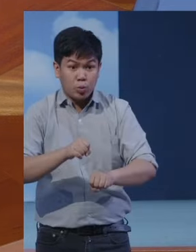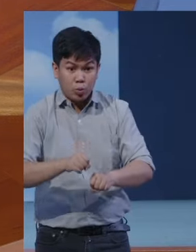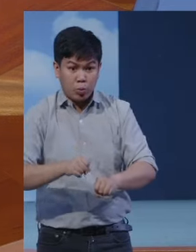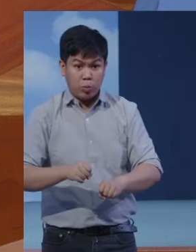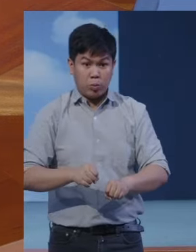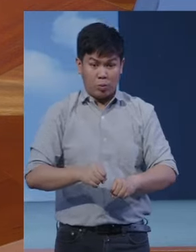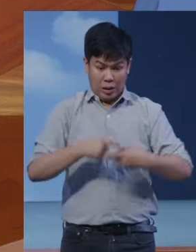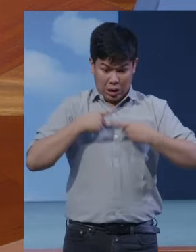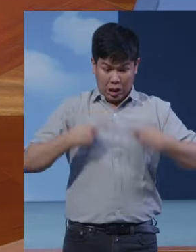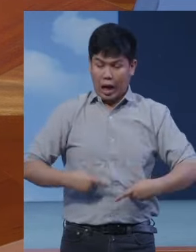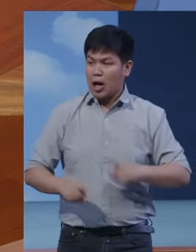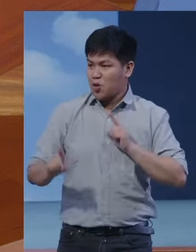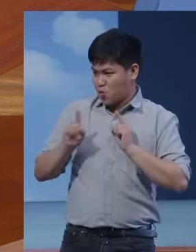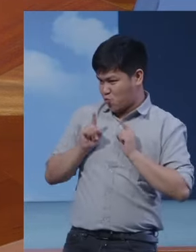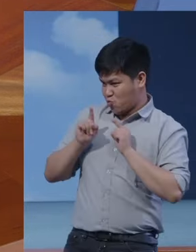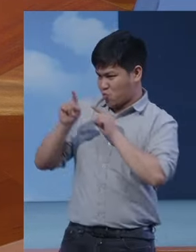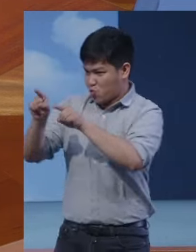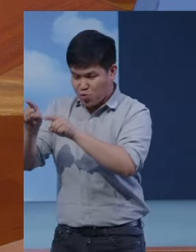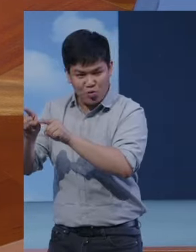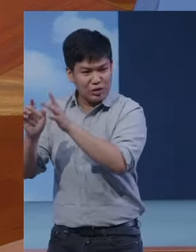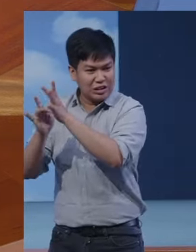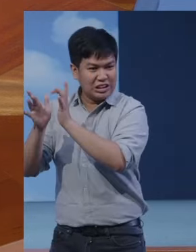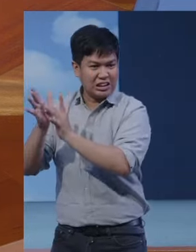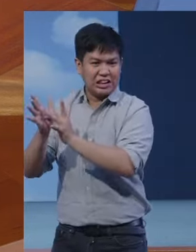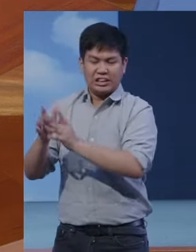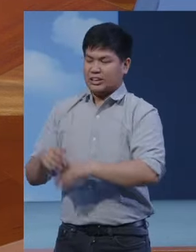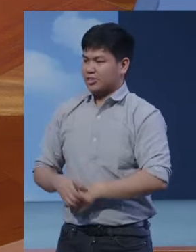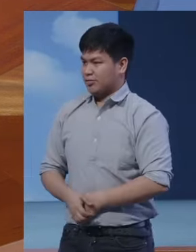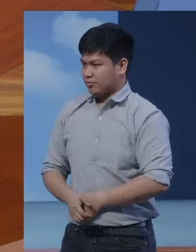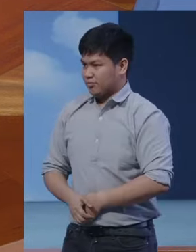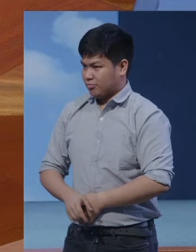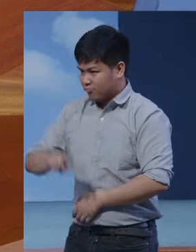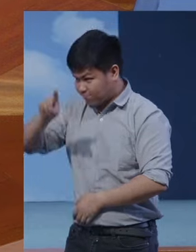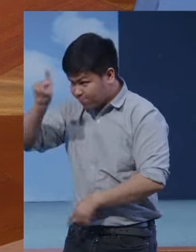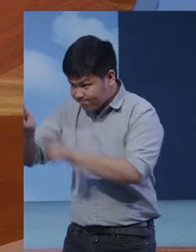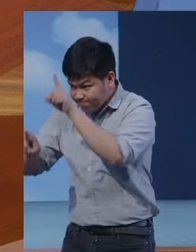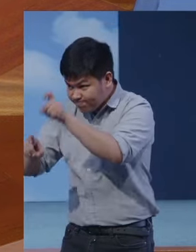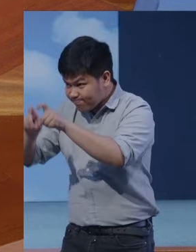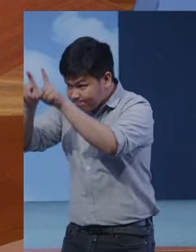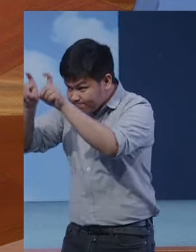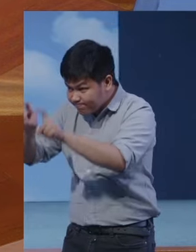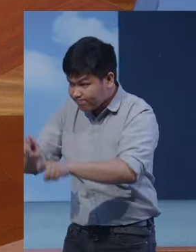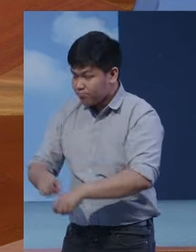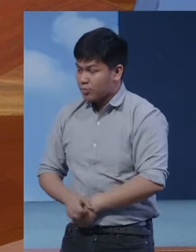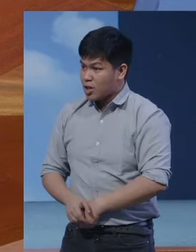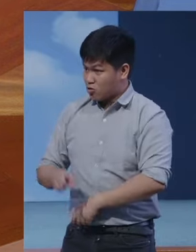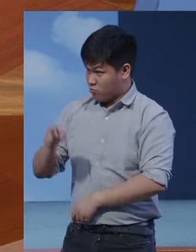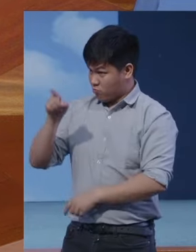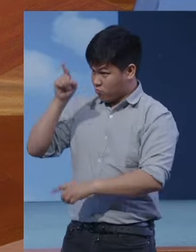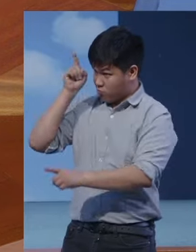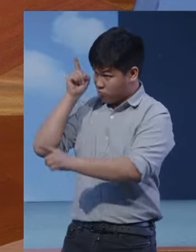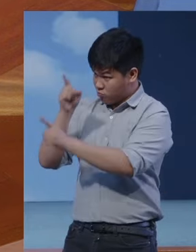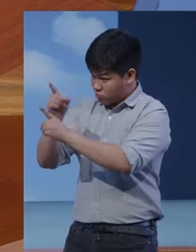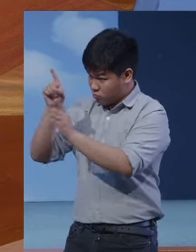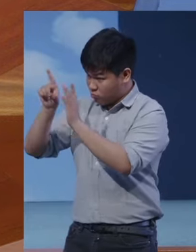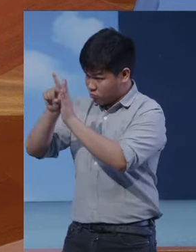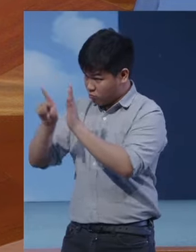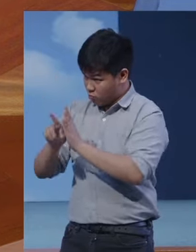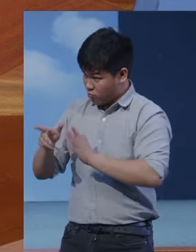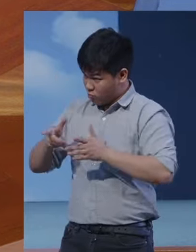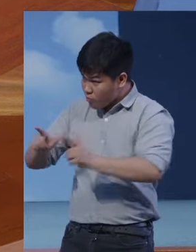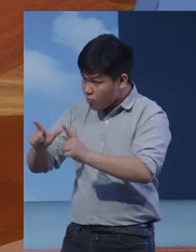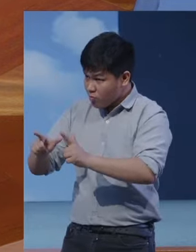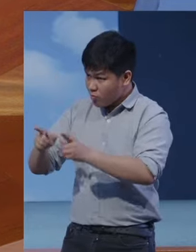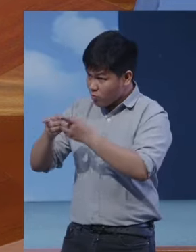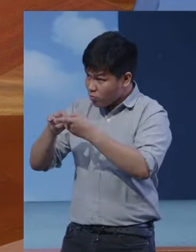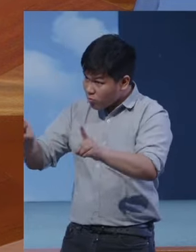Panginoon gusto nilang i- incriminate siya kaya tinanong niya is it law divorce any